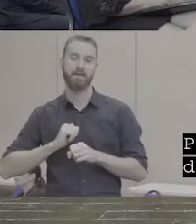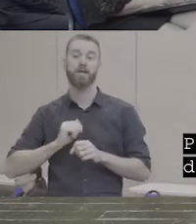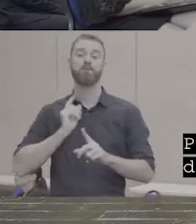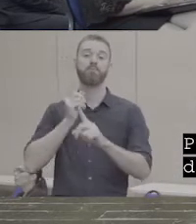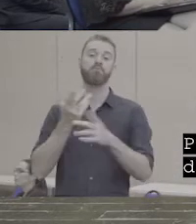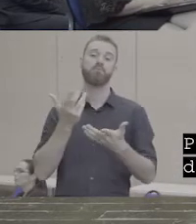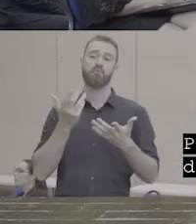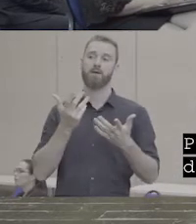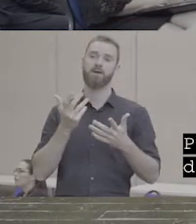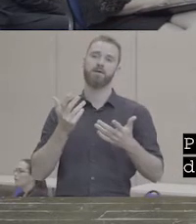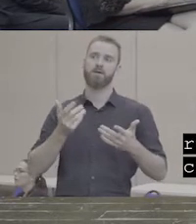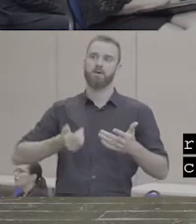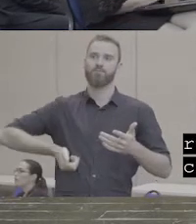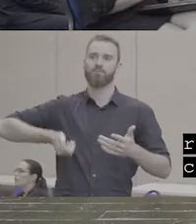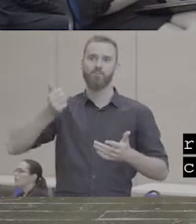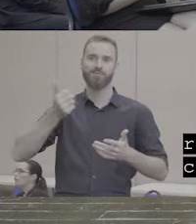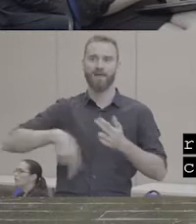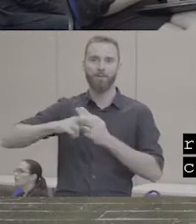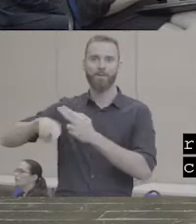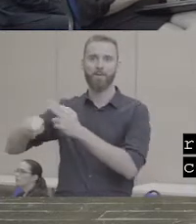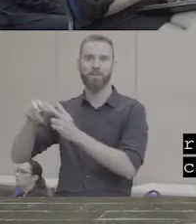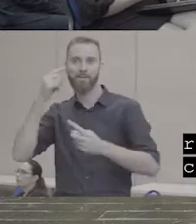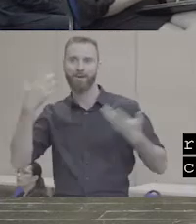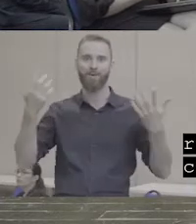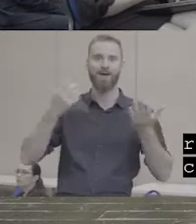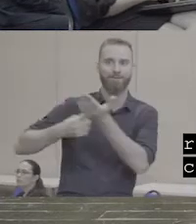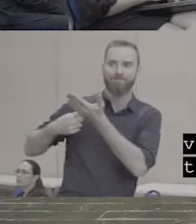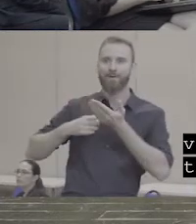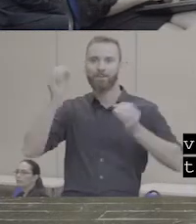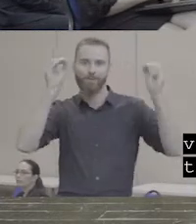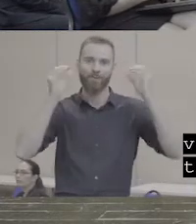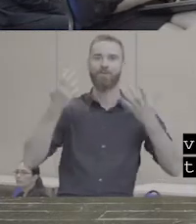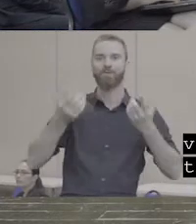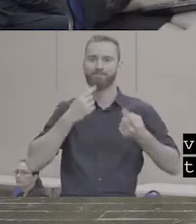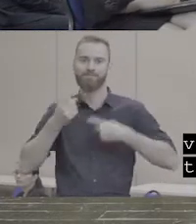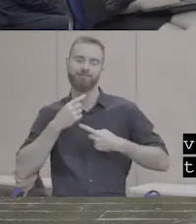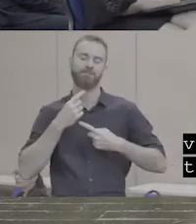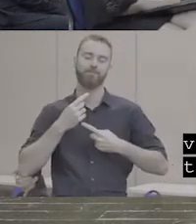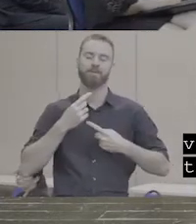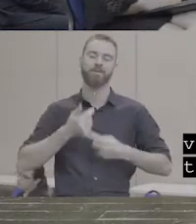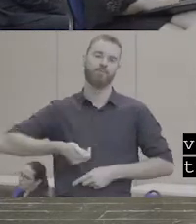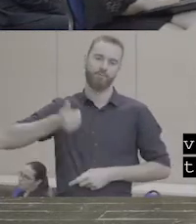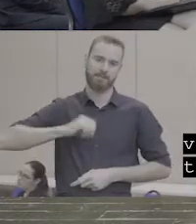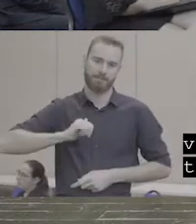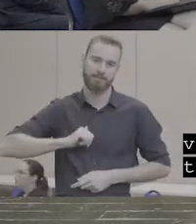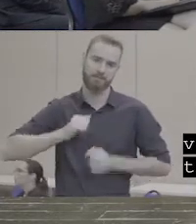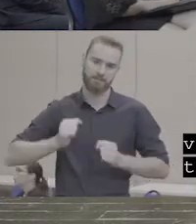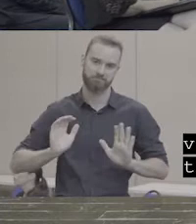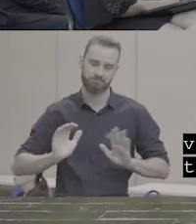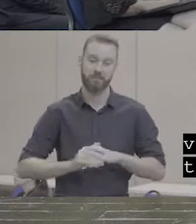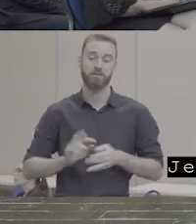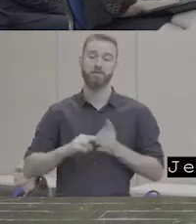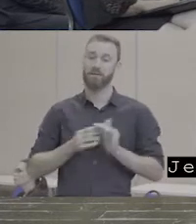d'avoir le plus de rebondissements, en fait, sur cette conversation qui va avoir lieu. Alors, sans plus